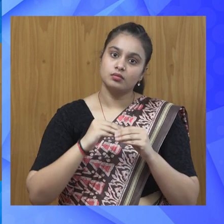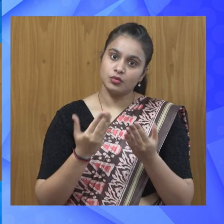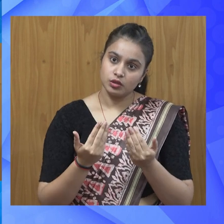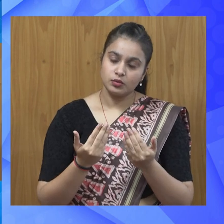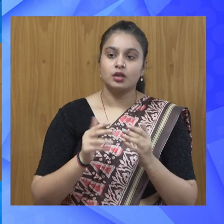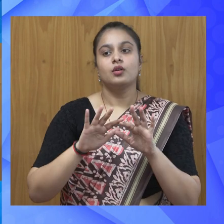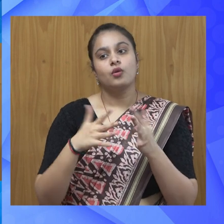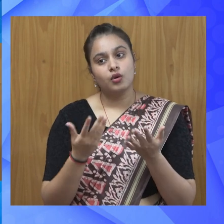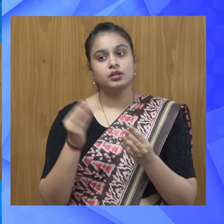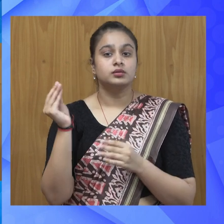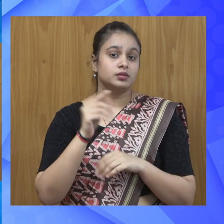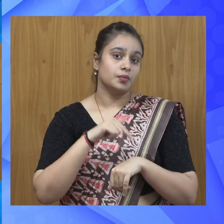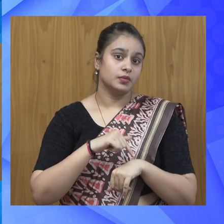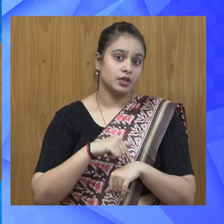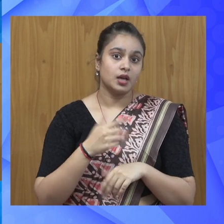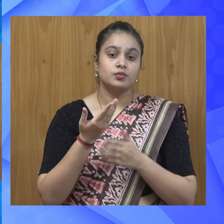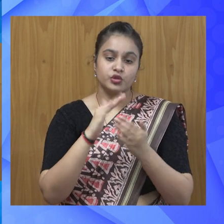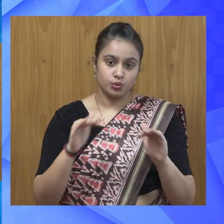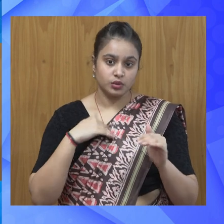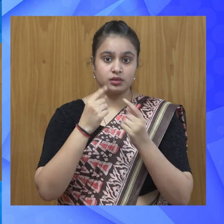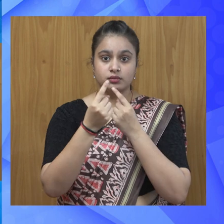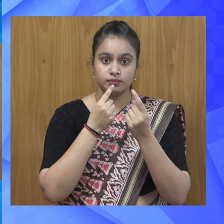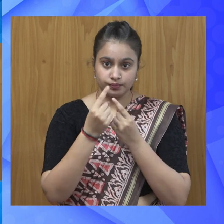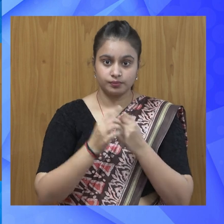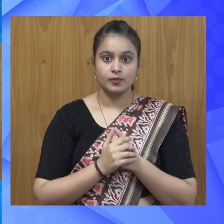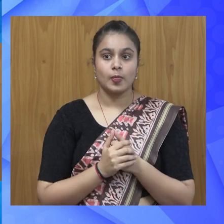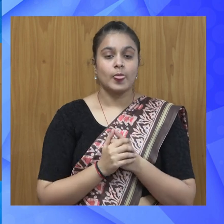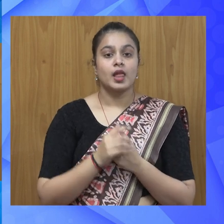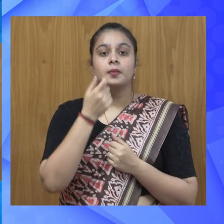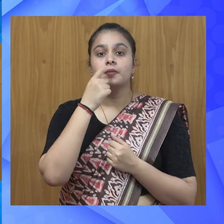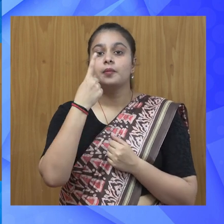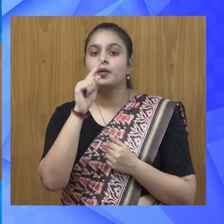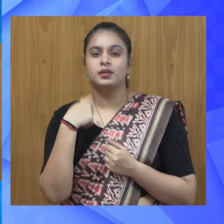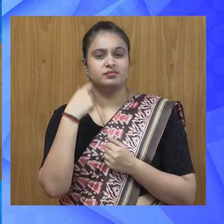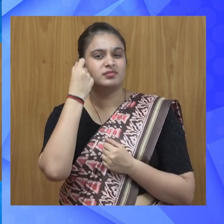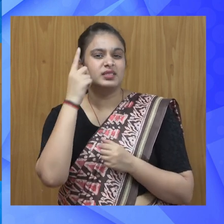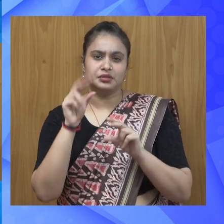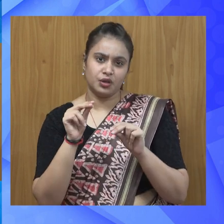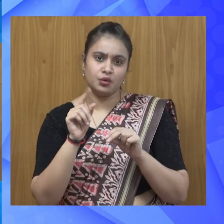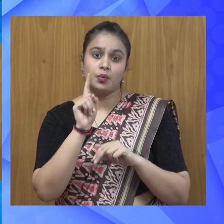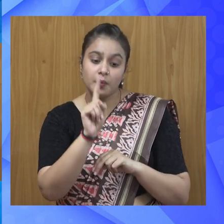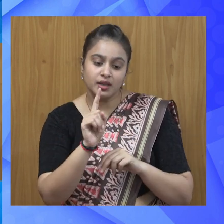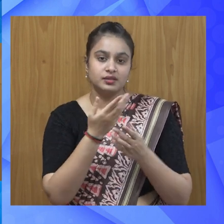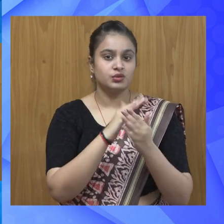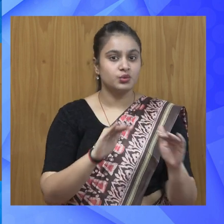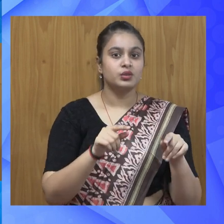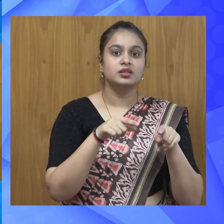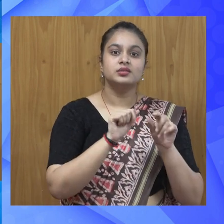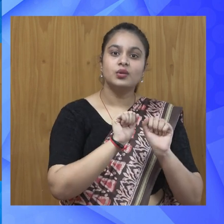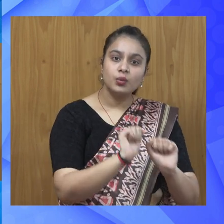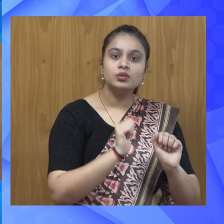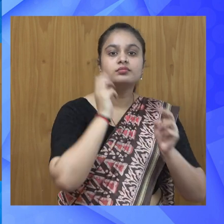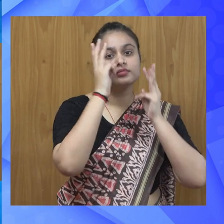और कभी कभी जब हम बच्चों से बात करते हैं तो जो जो पेरेंट्स उसको समझ नहीं पाते, लेकिन बच्चे के लिए कभी कभी ये